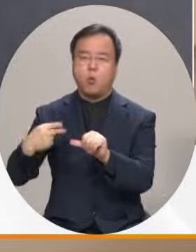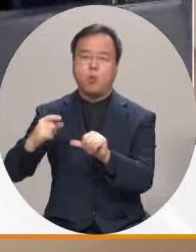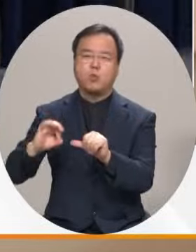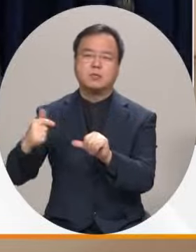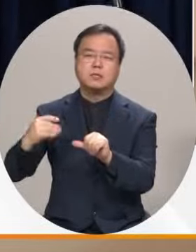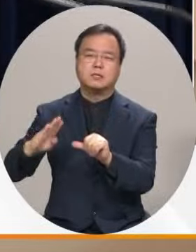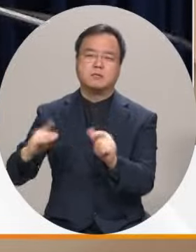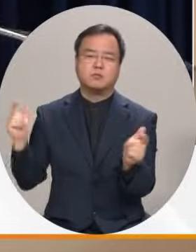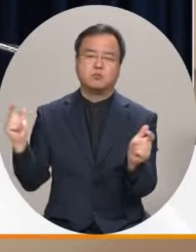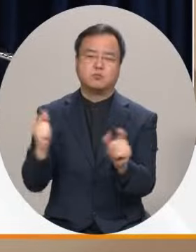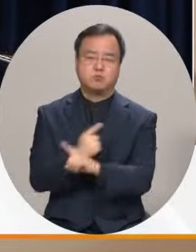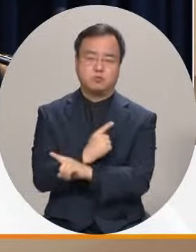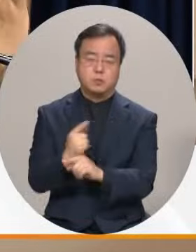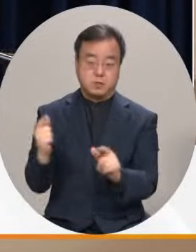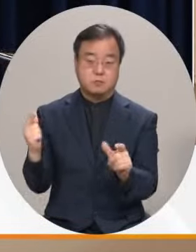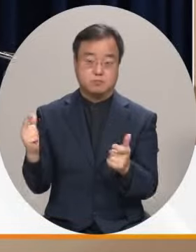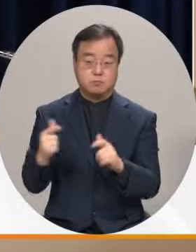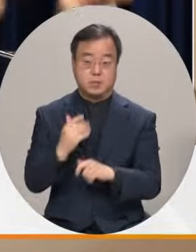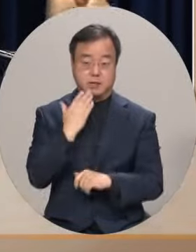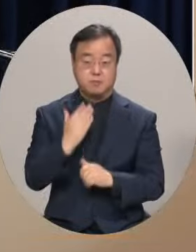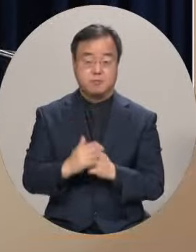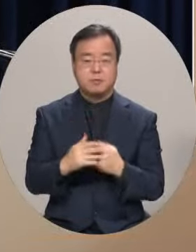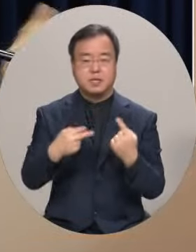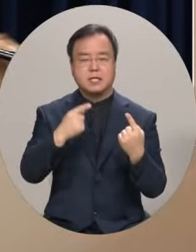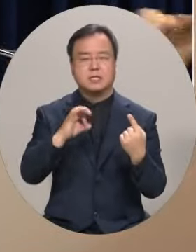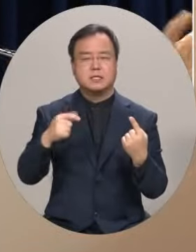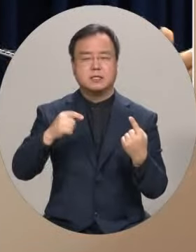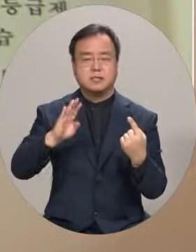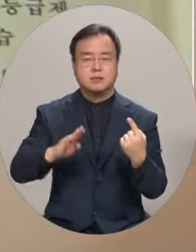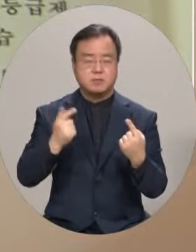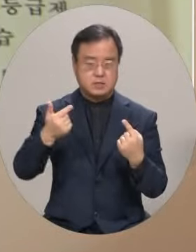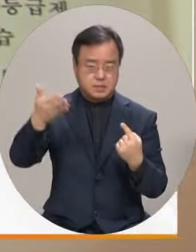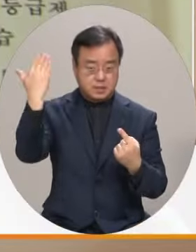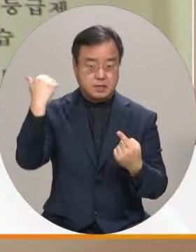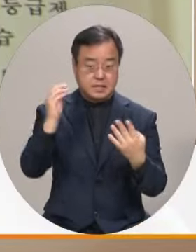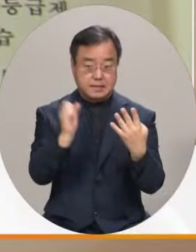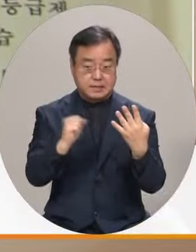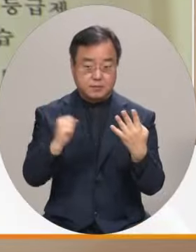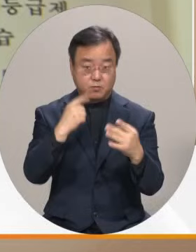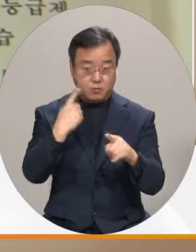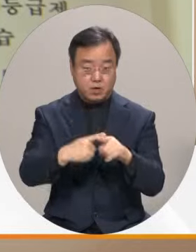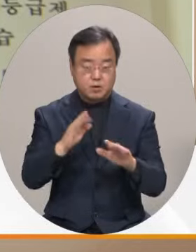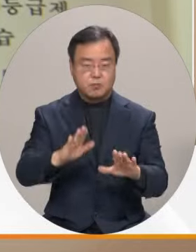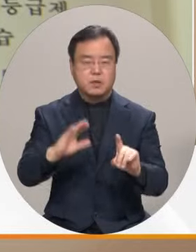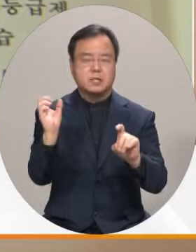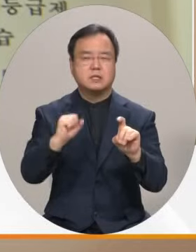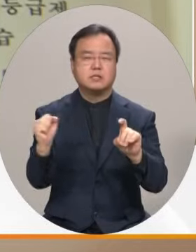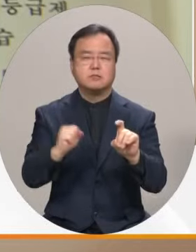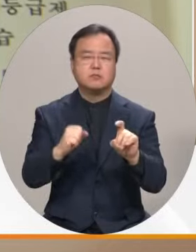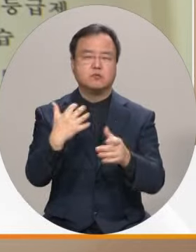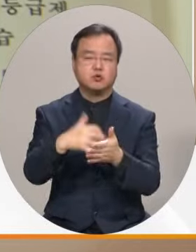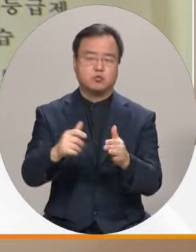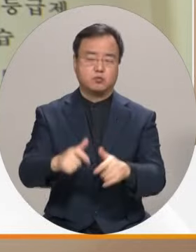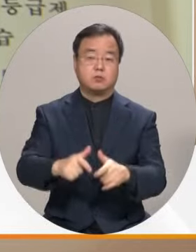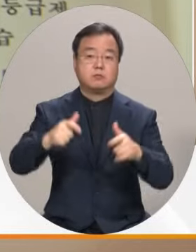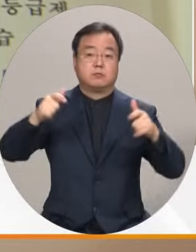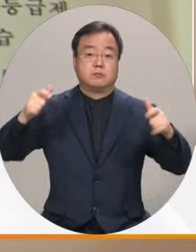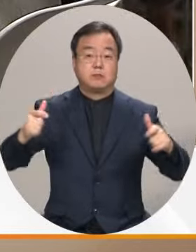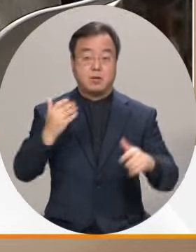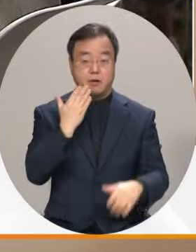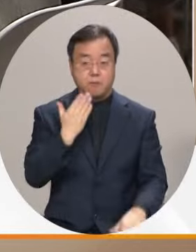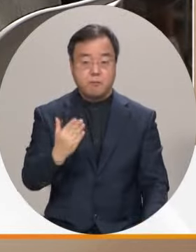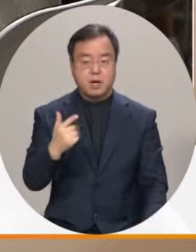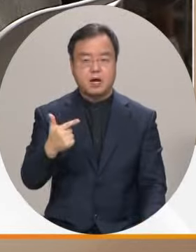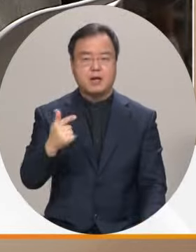이렇게 되면 내신 1등급 비율이 상위 4% 10%지 늘어나는데요 그만큼 내신